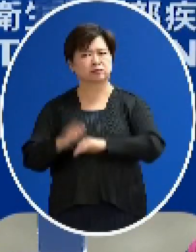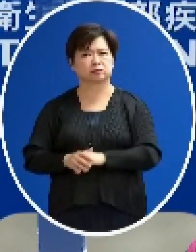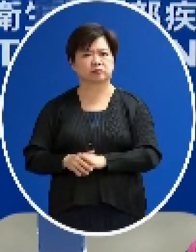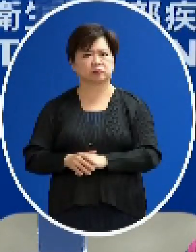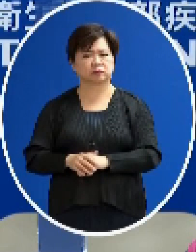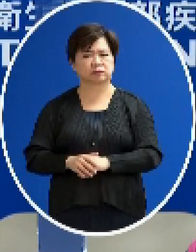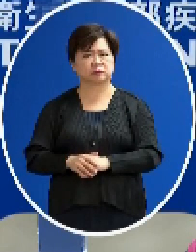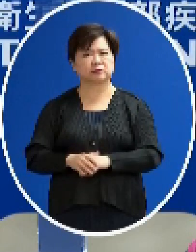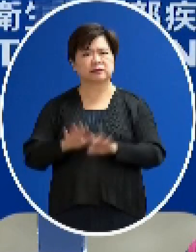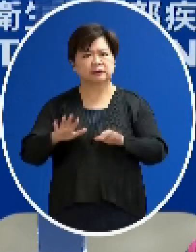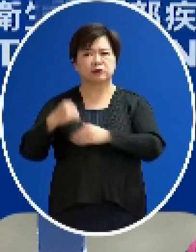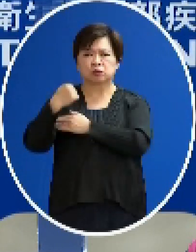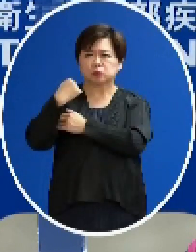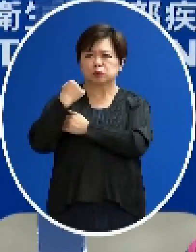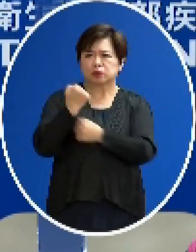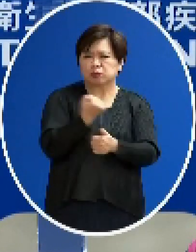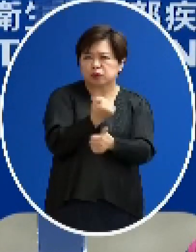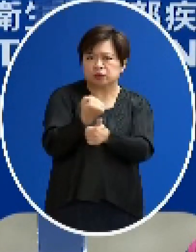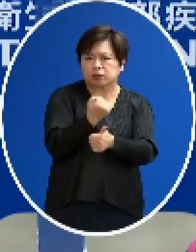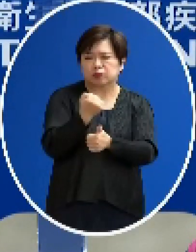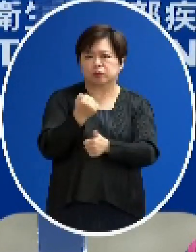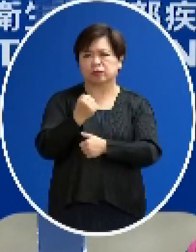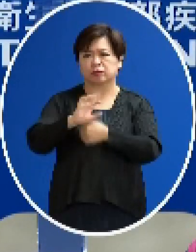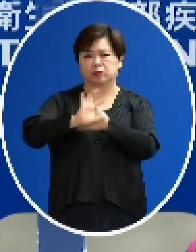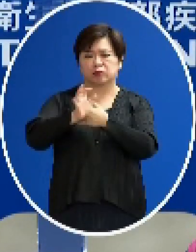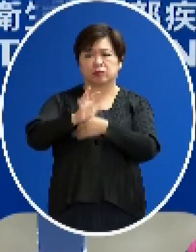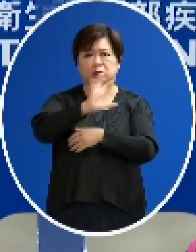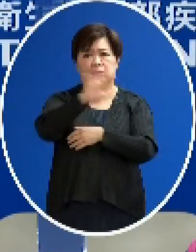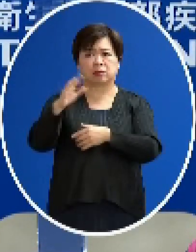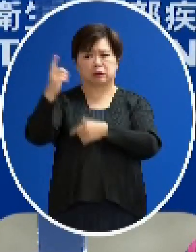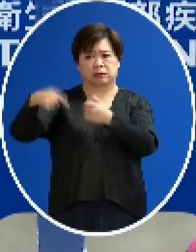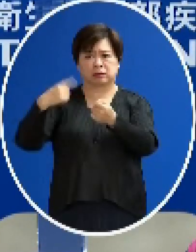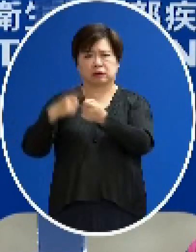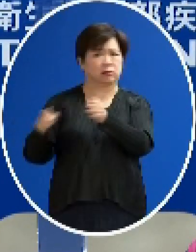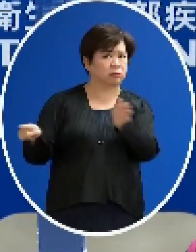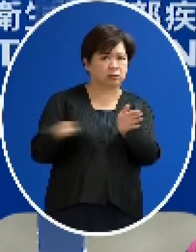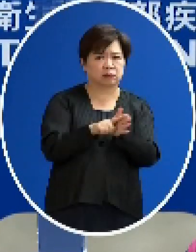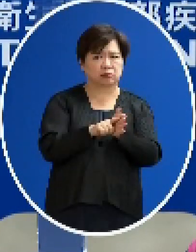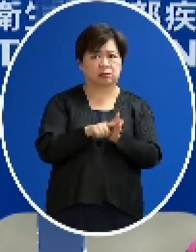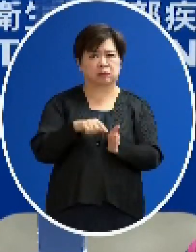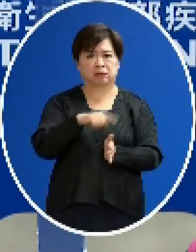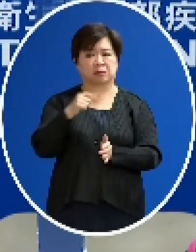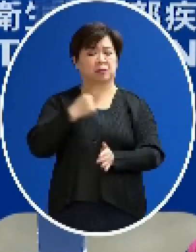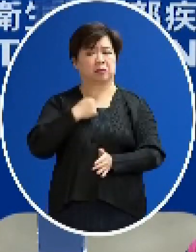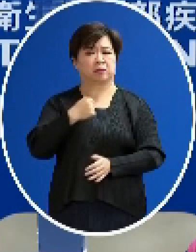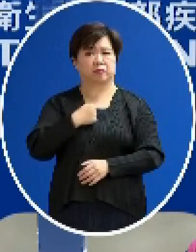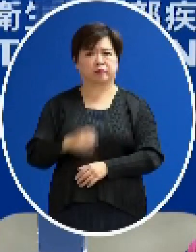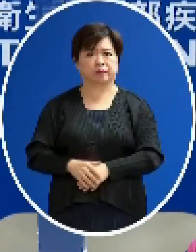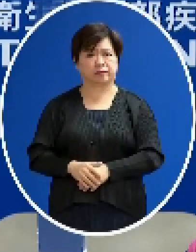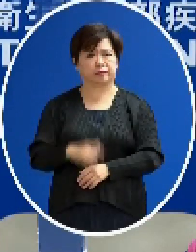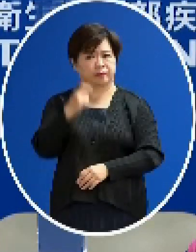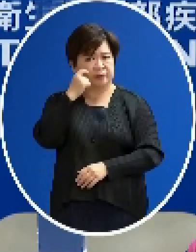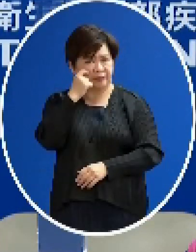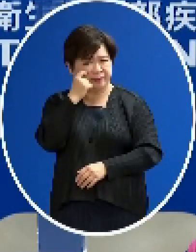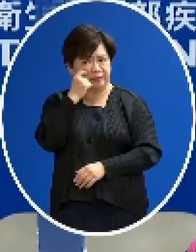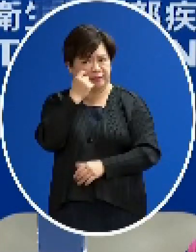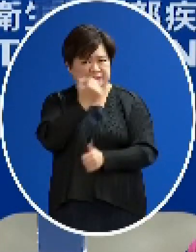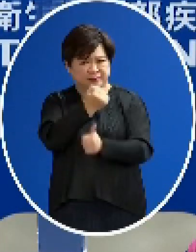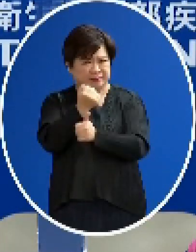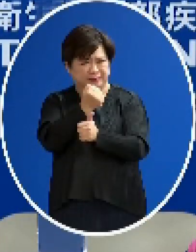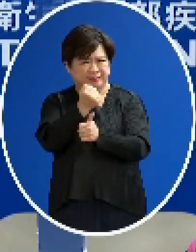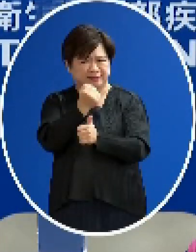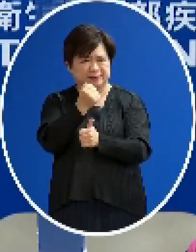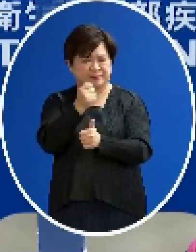着去控制它了哈，但是全世界以这一年多来的经验，大家都知道，我们没有办法去完全控